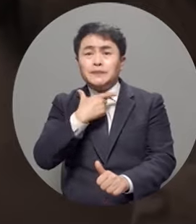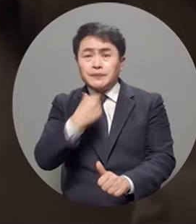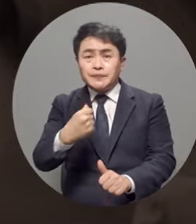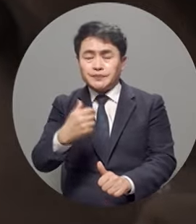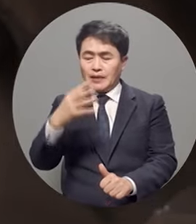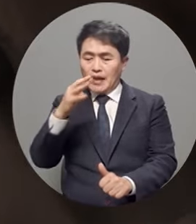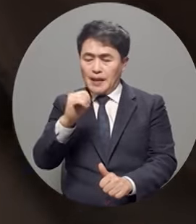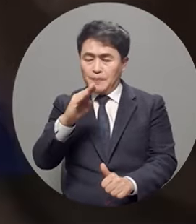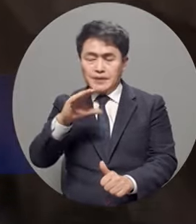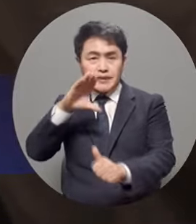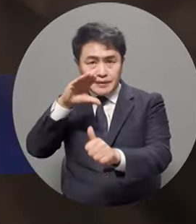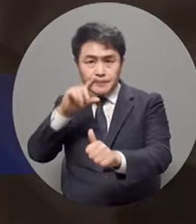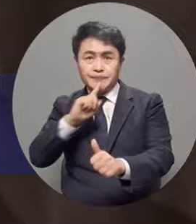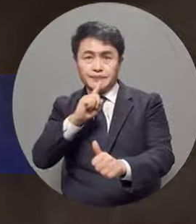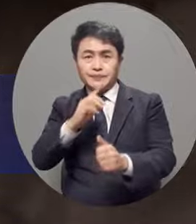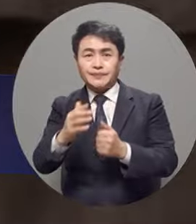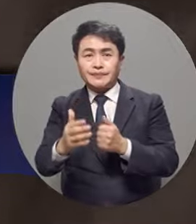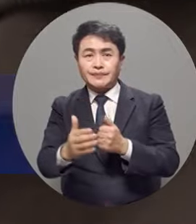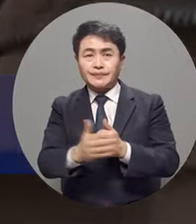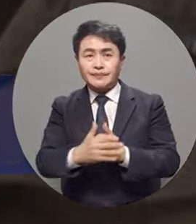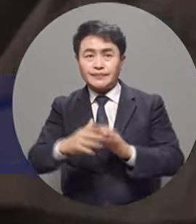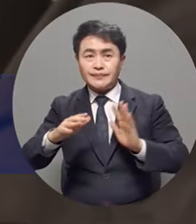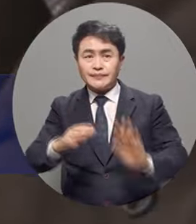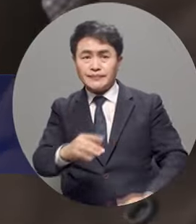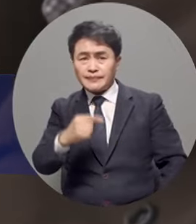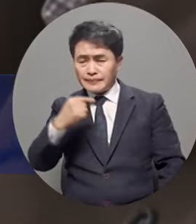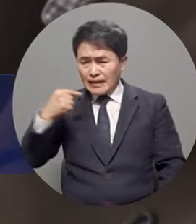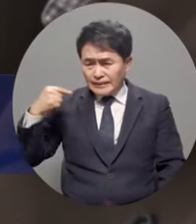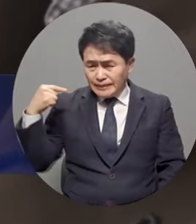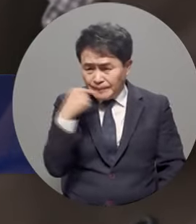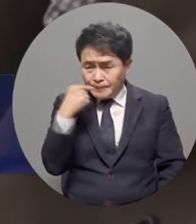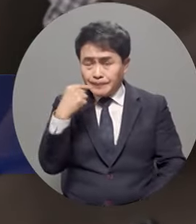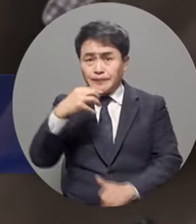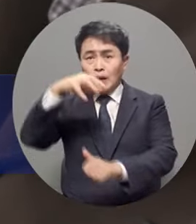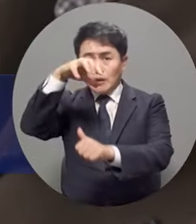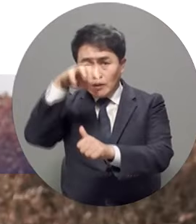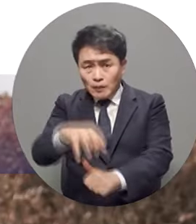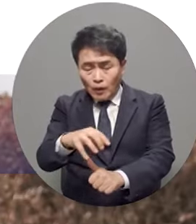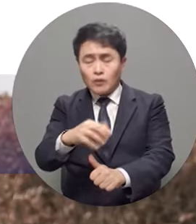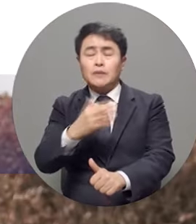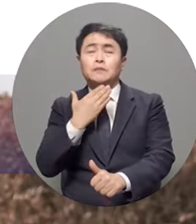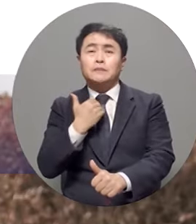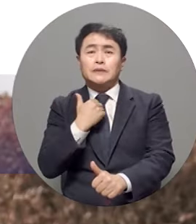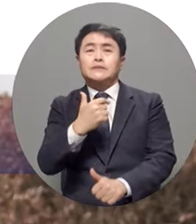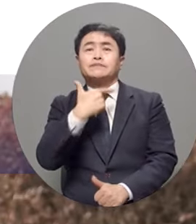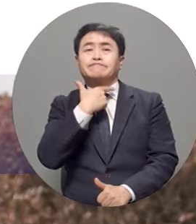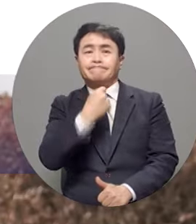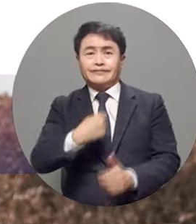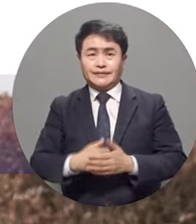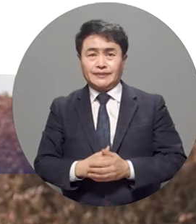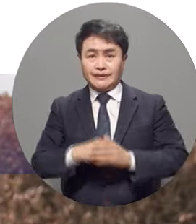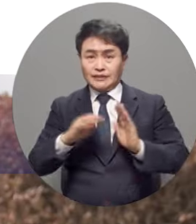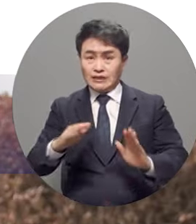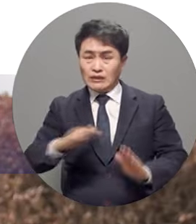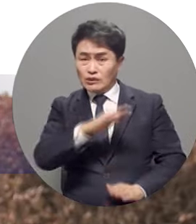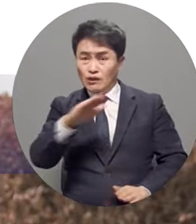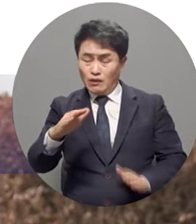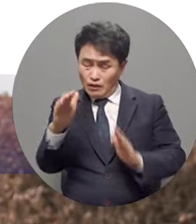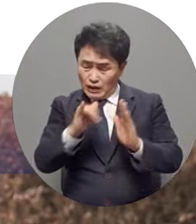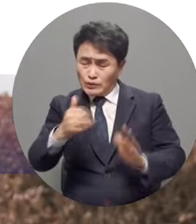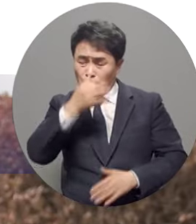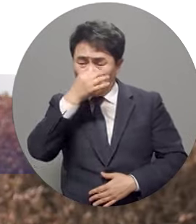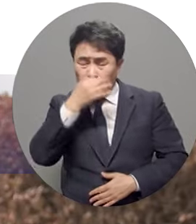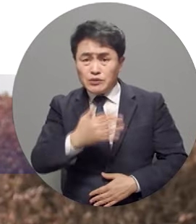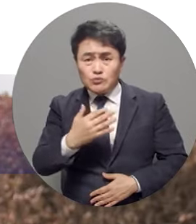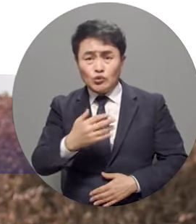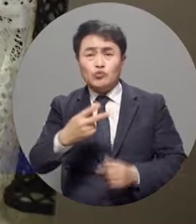앞에 섰습니다. 엄정하게 좀 처리해 주시겠으면 그런 바람뿐이 없어요. 저희가 힘든 것은